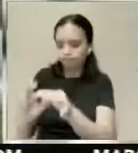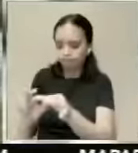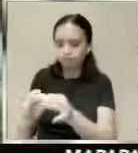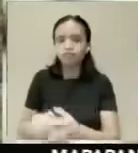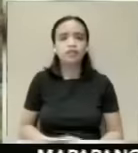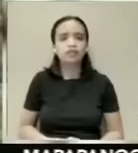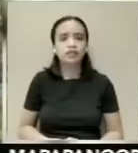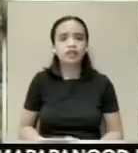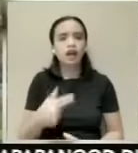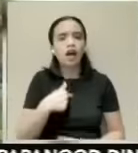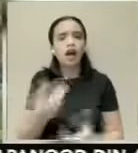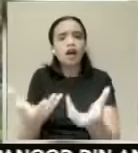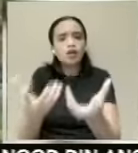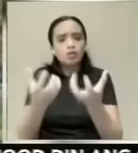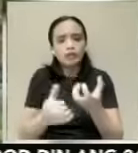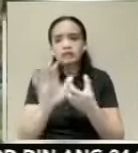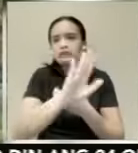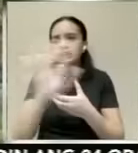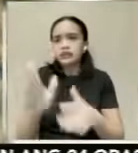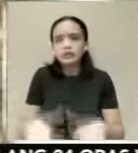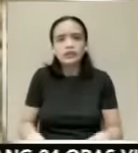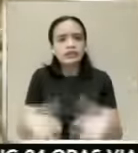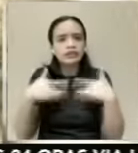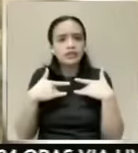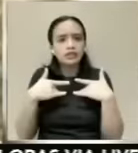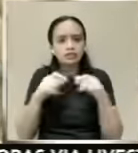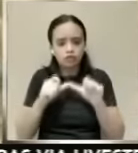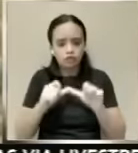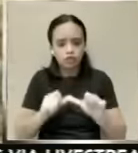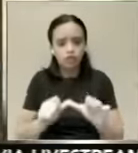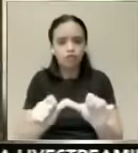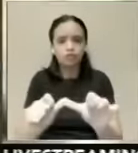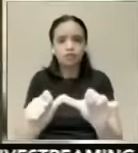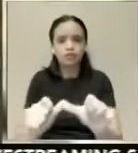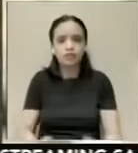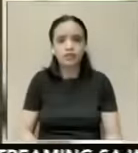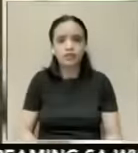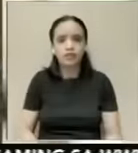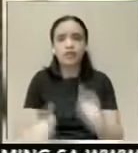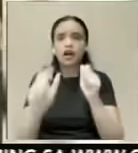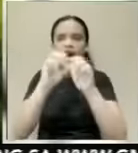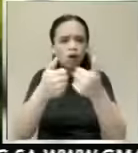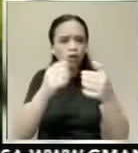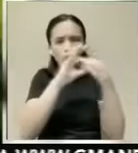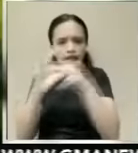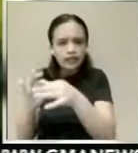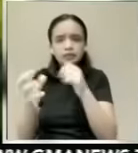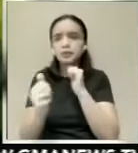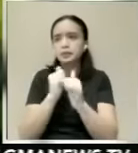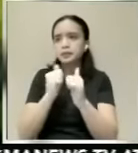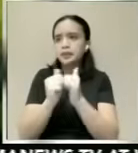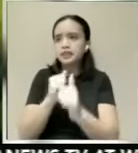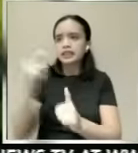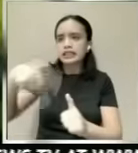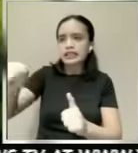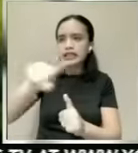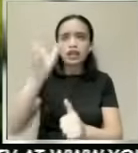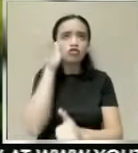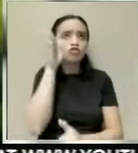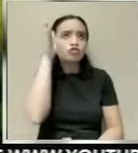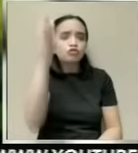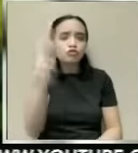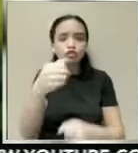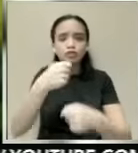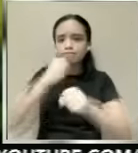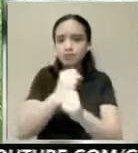their lives to be sustainable, relevant in a sense that they will in the future produce all the